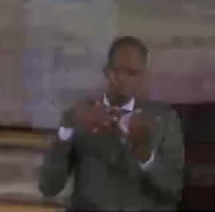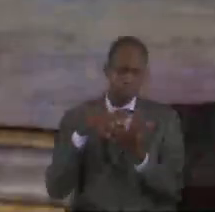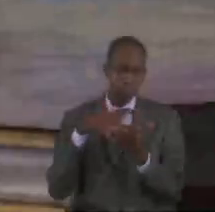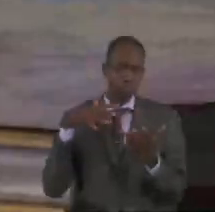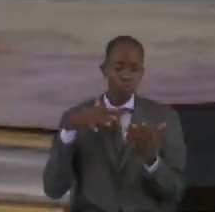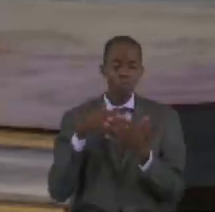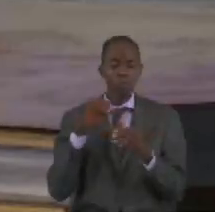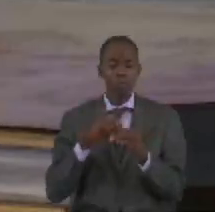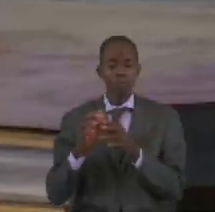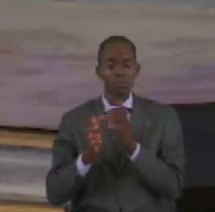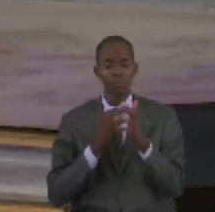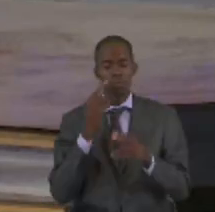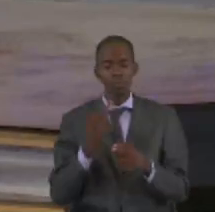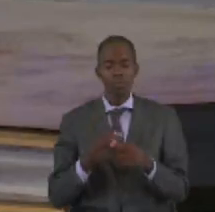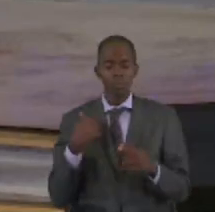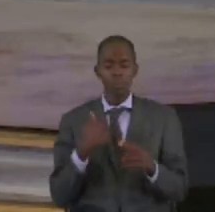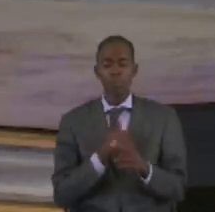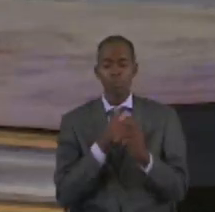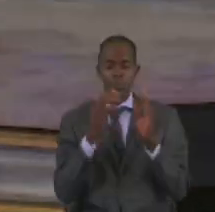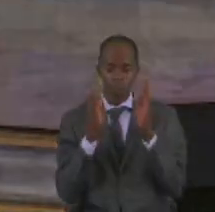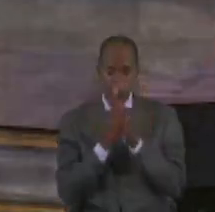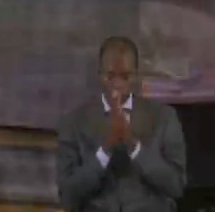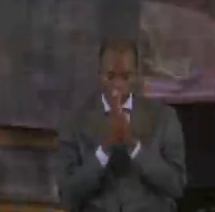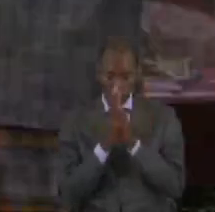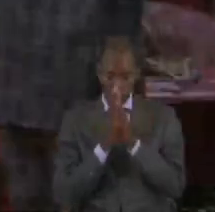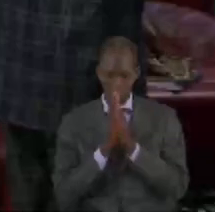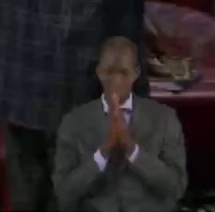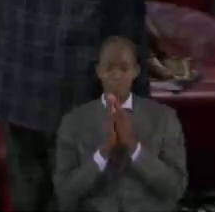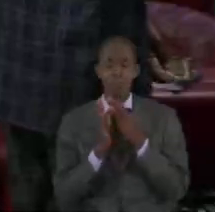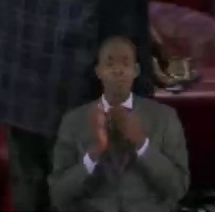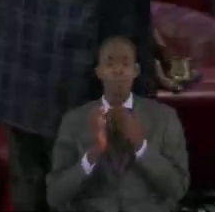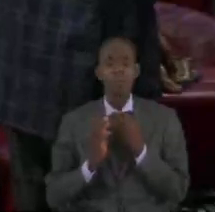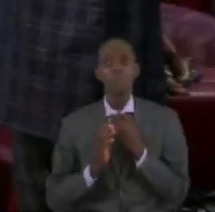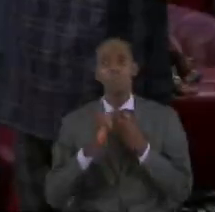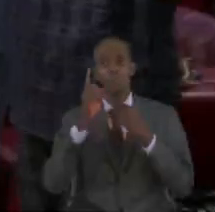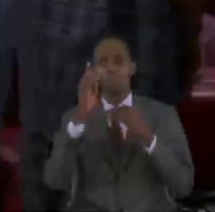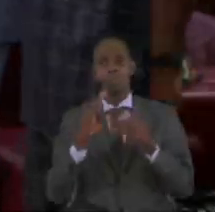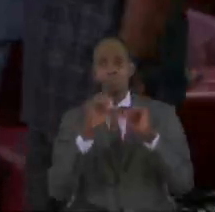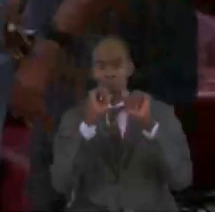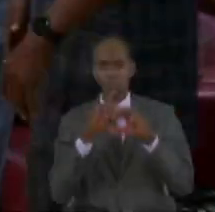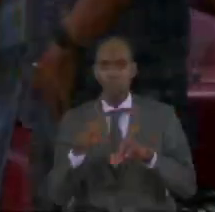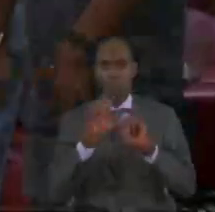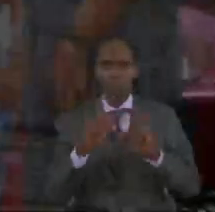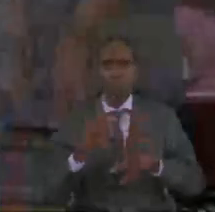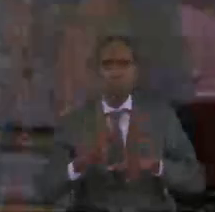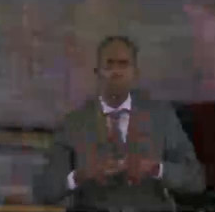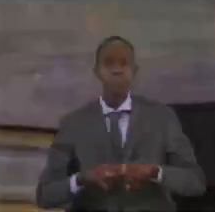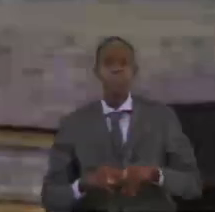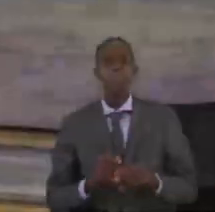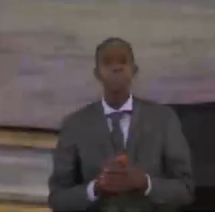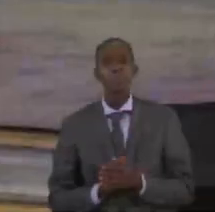étudions. Au nom de Jésus, nous prions. Que le Seigneur vous bénisse.